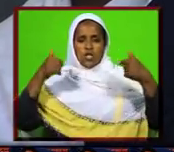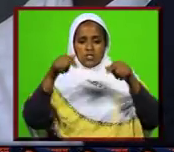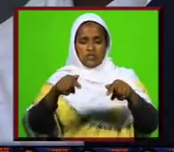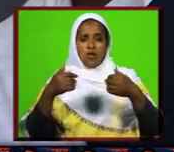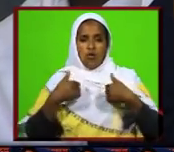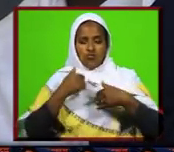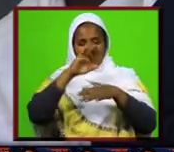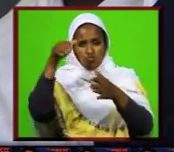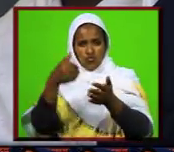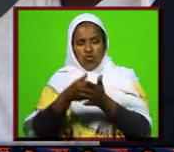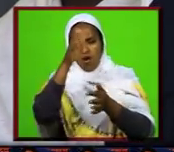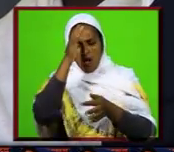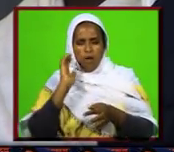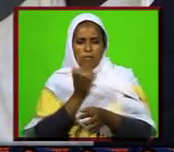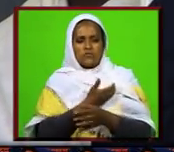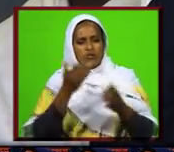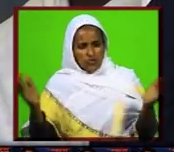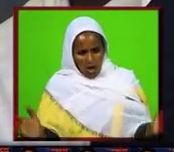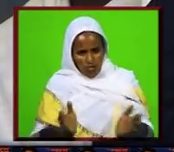ያሉትም አባታችን አይዞኑ